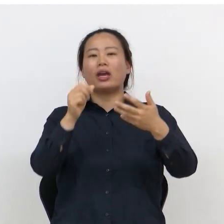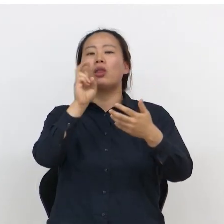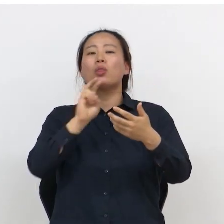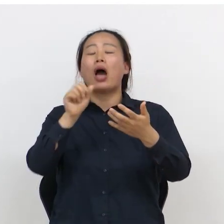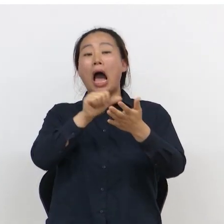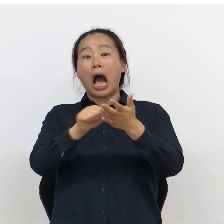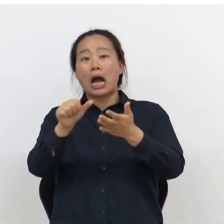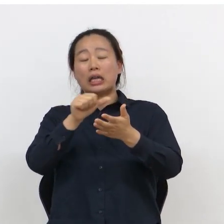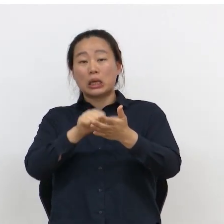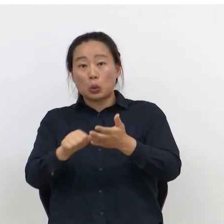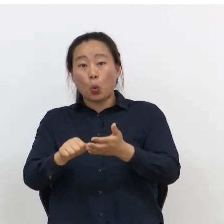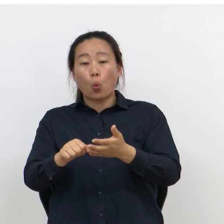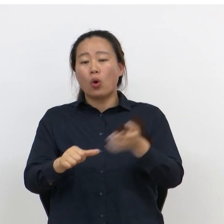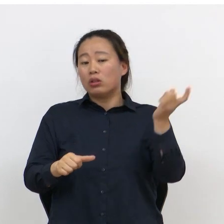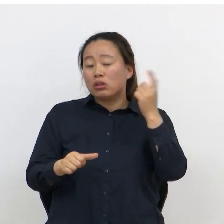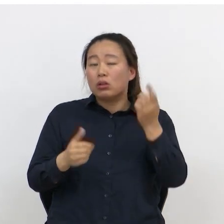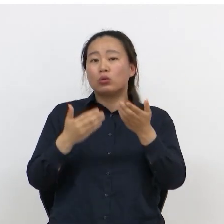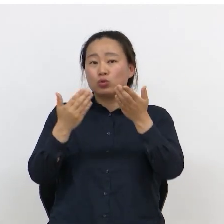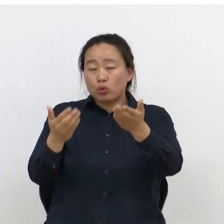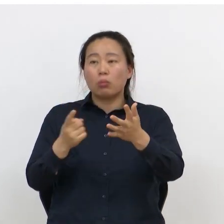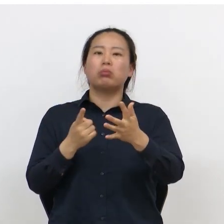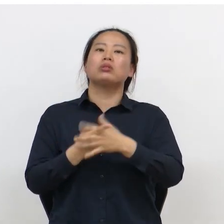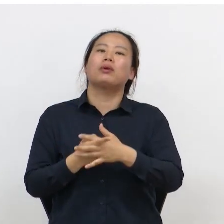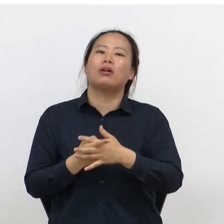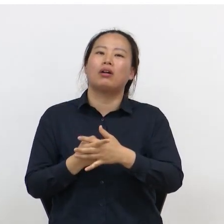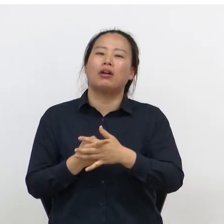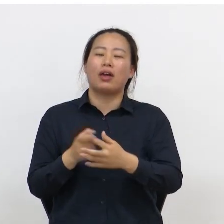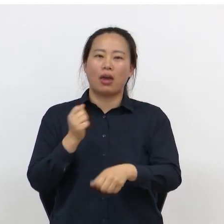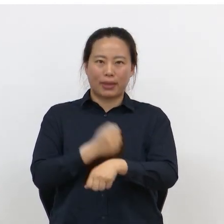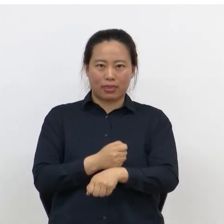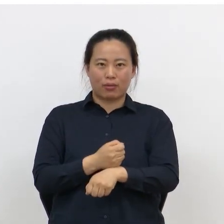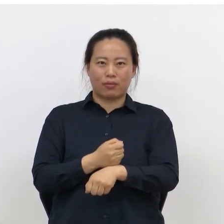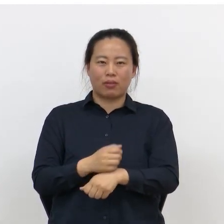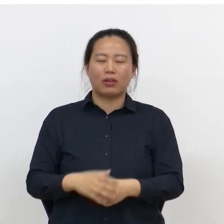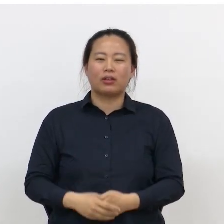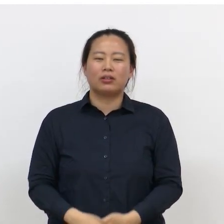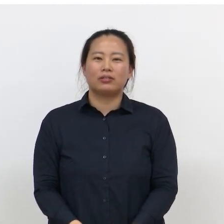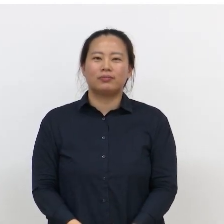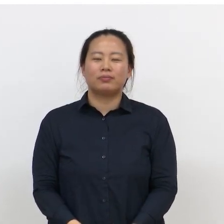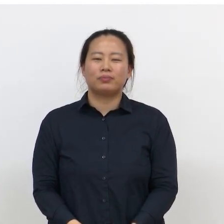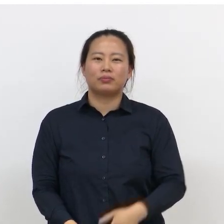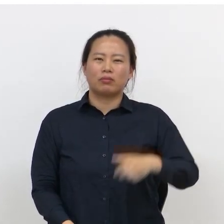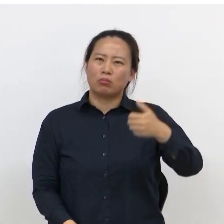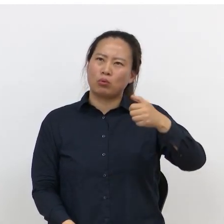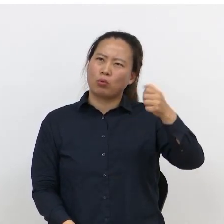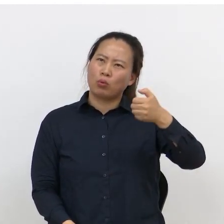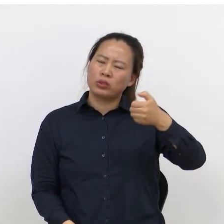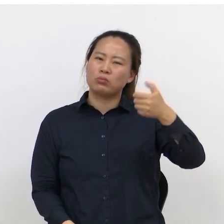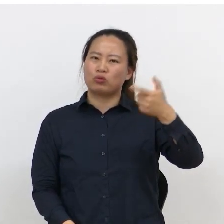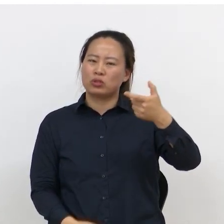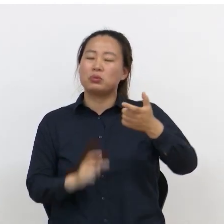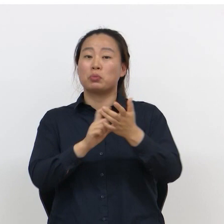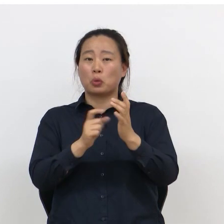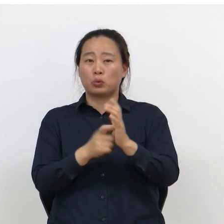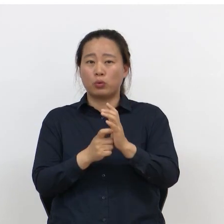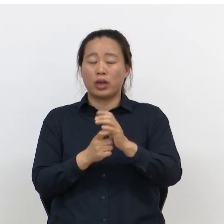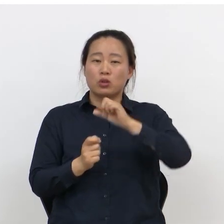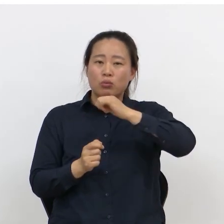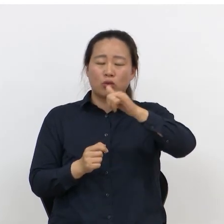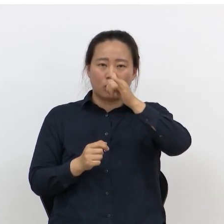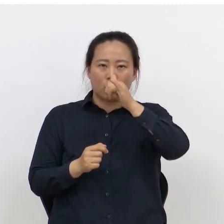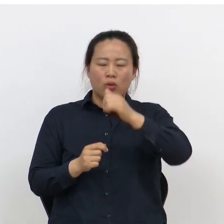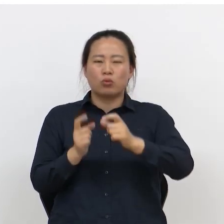무슨 악기로 했는지 맞춰라. 쉽지 않을 것 같은데 거의 한 이렇게 5, 60점 정도 점수들을 보이고 있고 이건